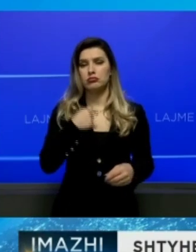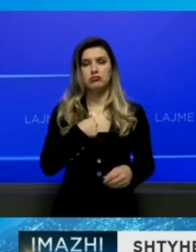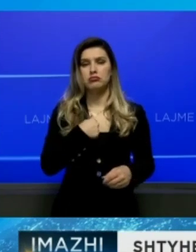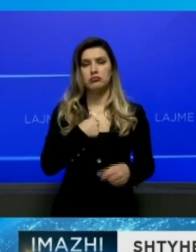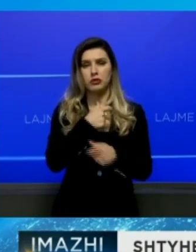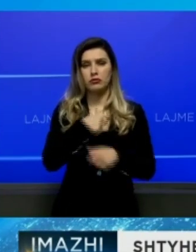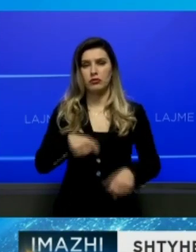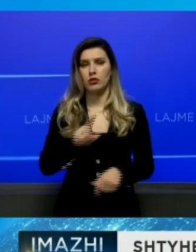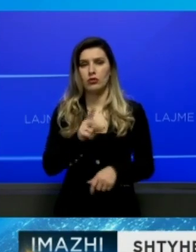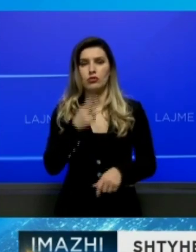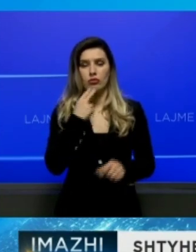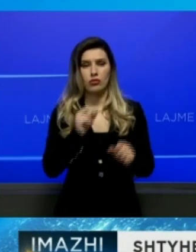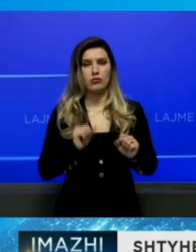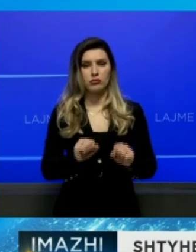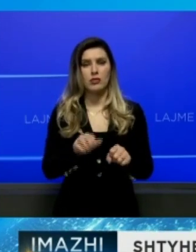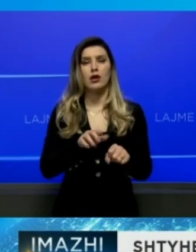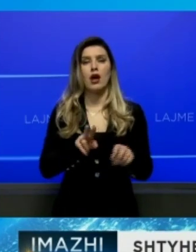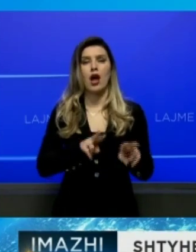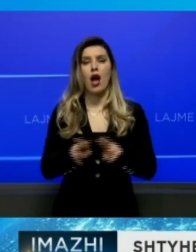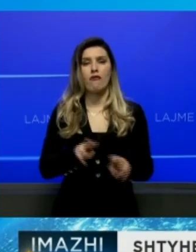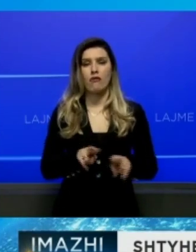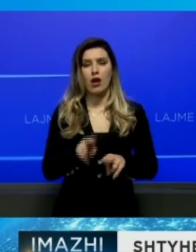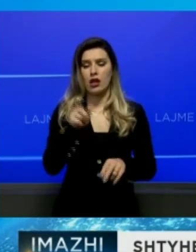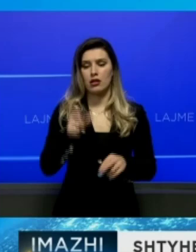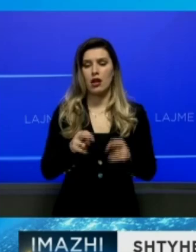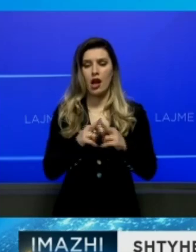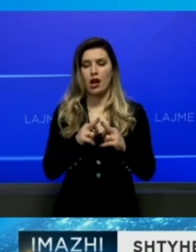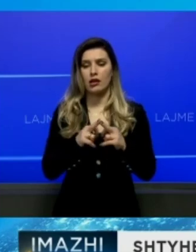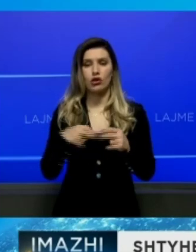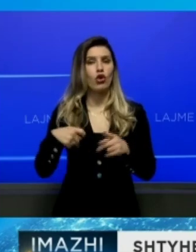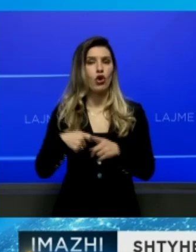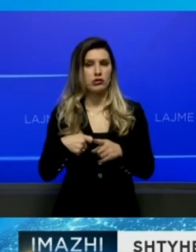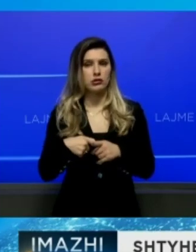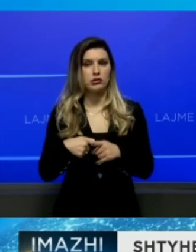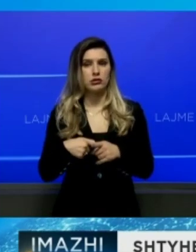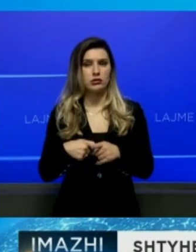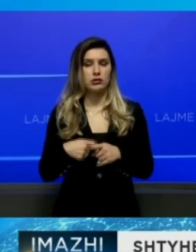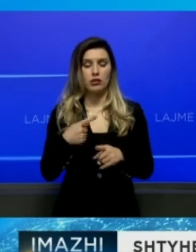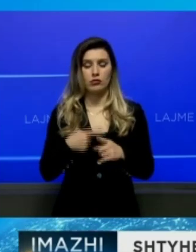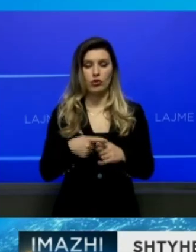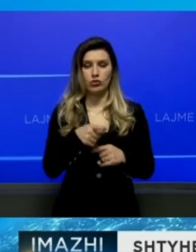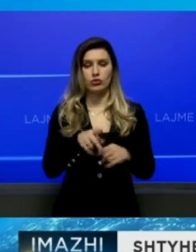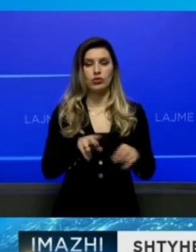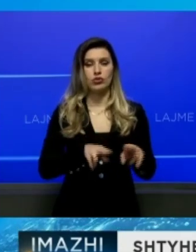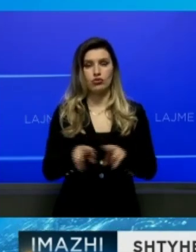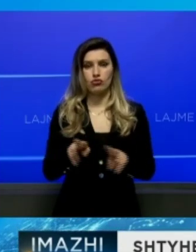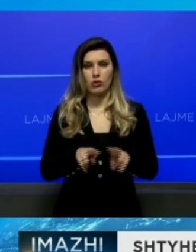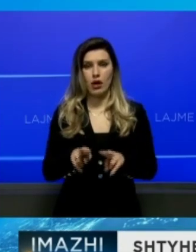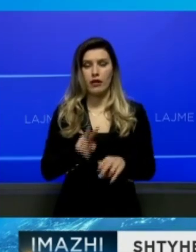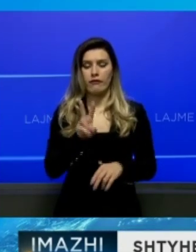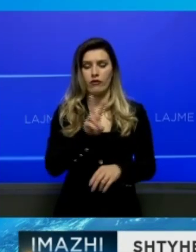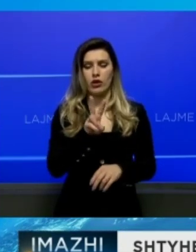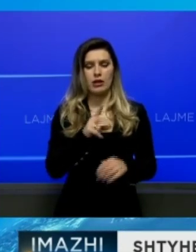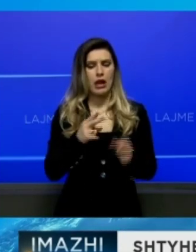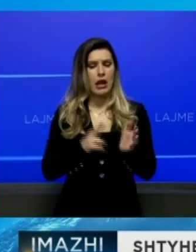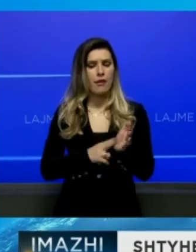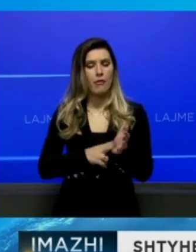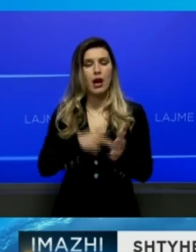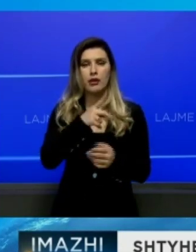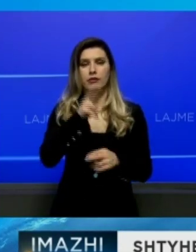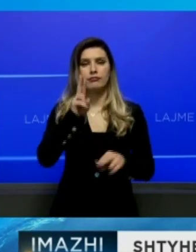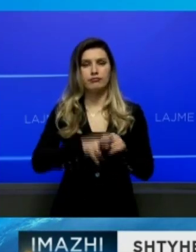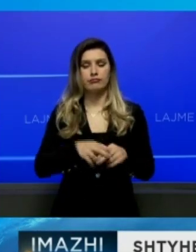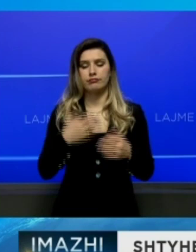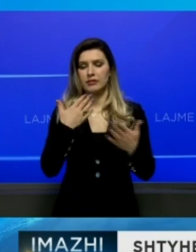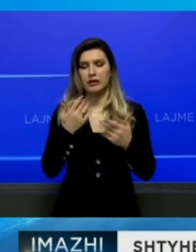akt akuzën nga ish-avokati i tij Arianit Koci. E ku më pas, kryetarja e trupit gjykues, Violeta Namani, vendose që